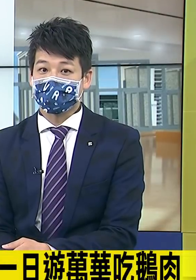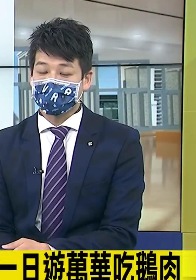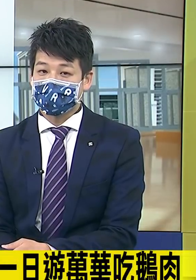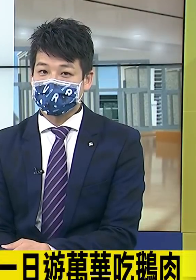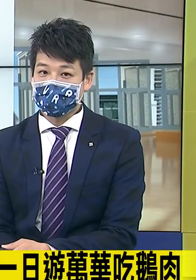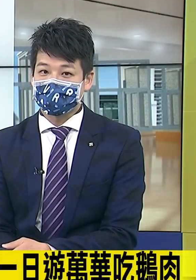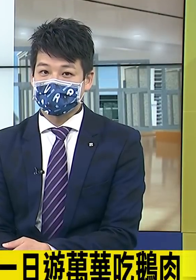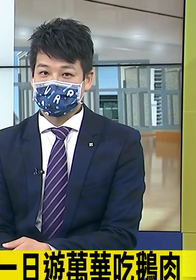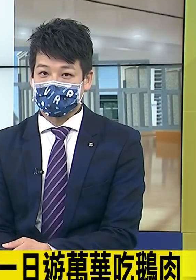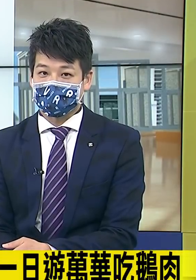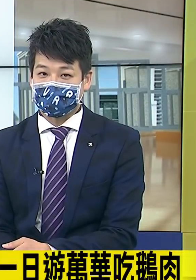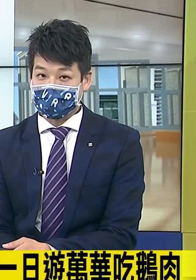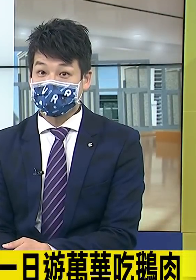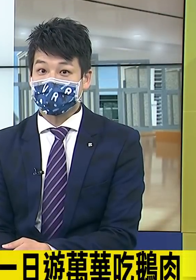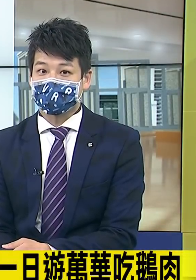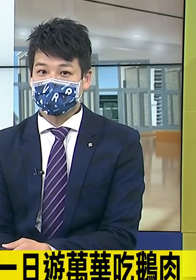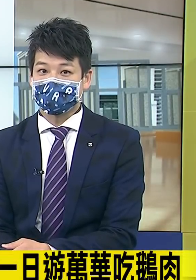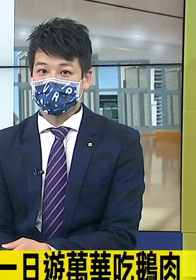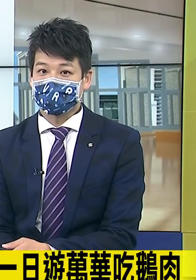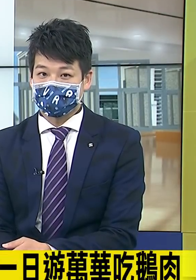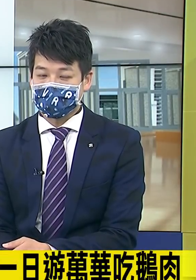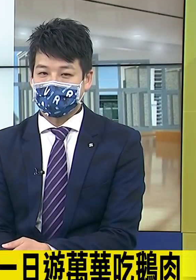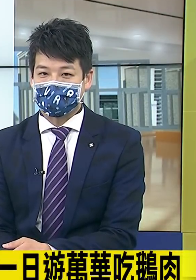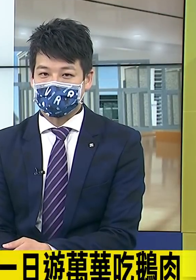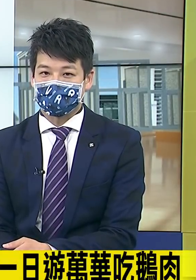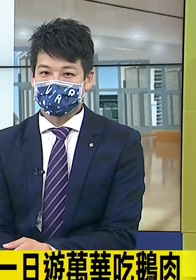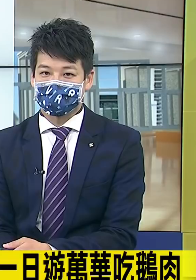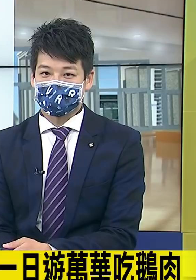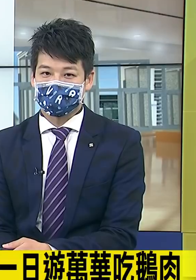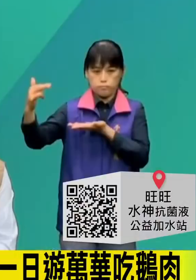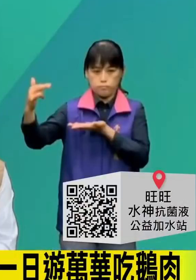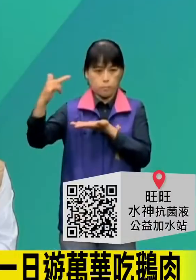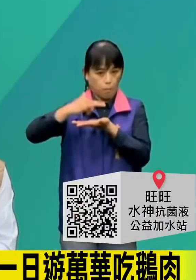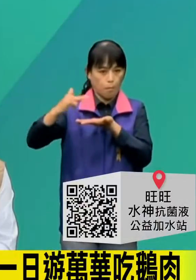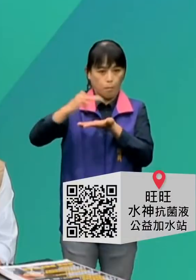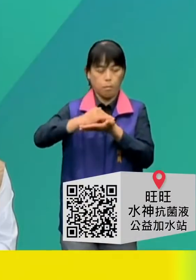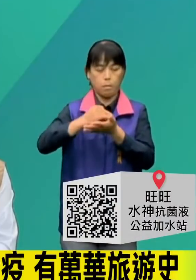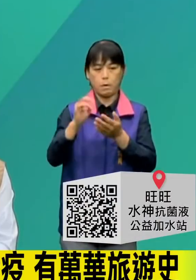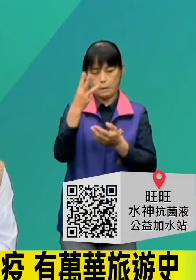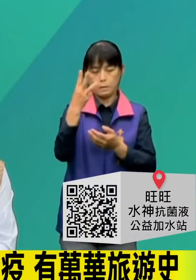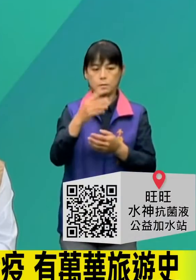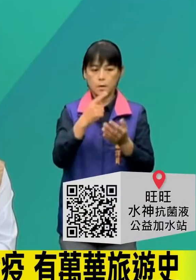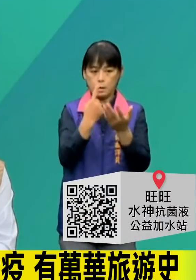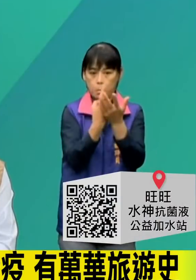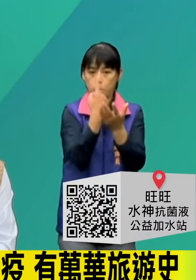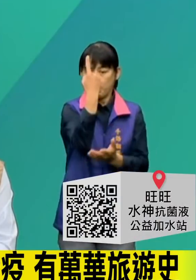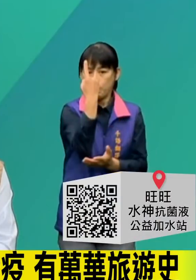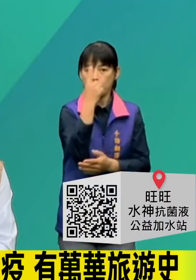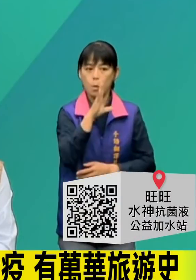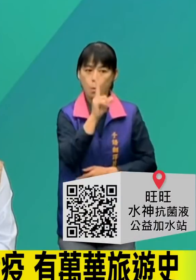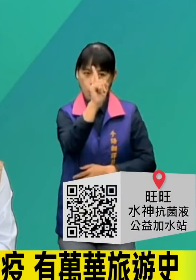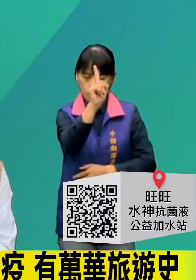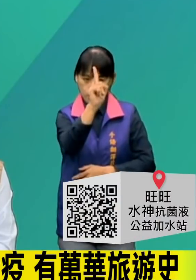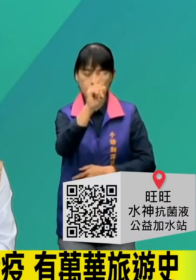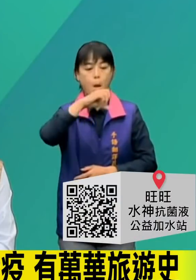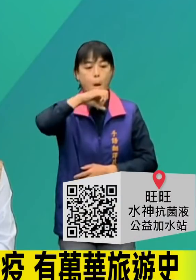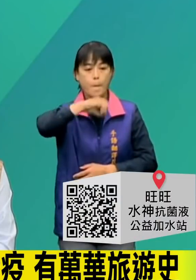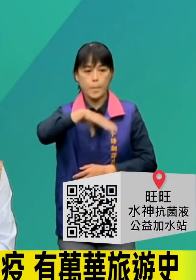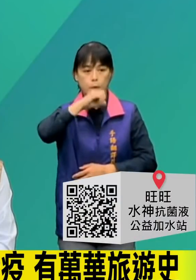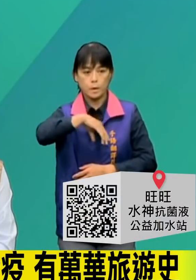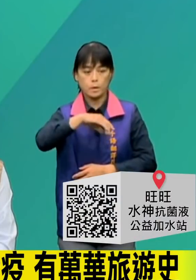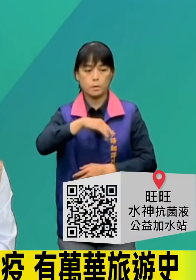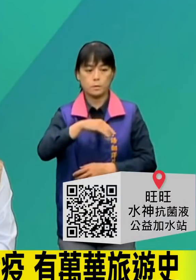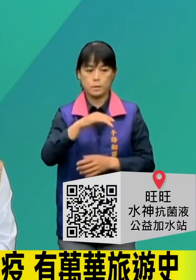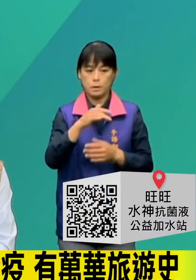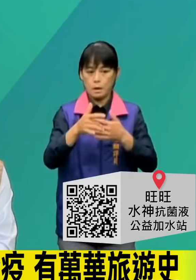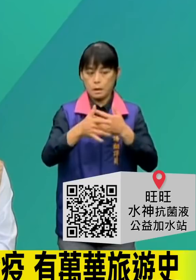列了5位接触者来采检进行居家隔离。 其中一例在屏东的一个乡亲